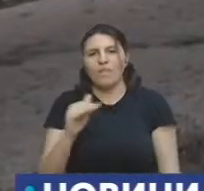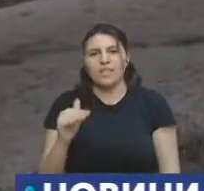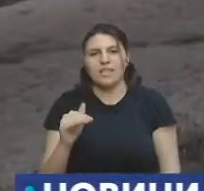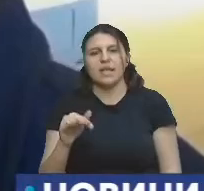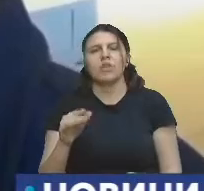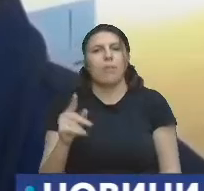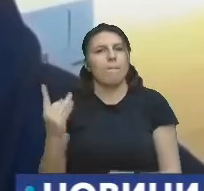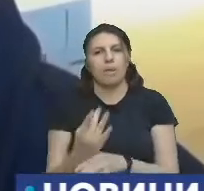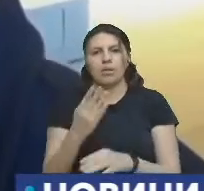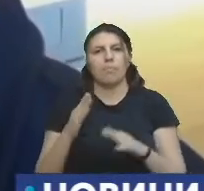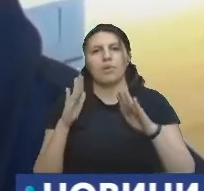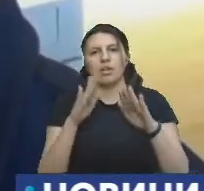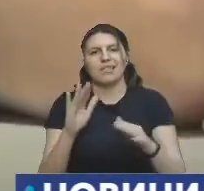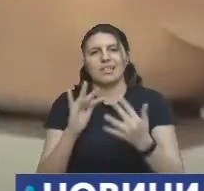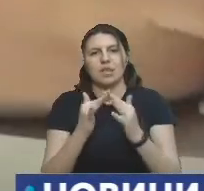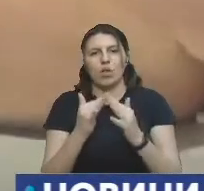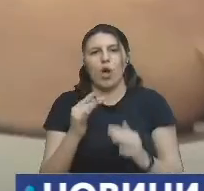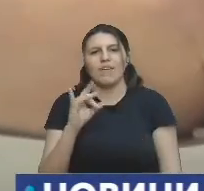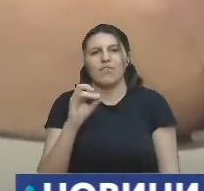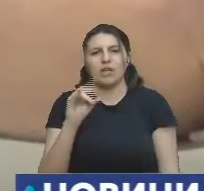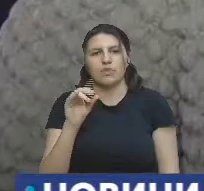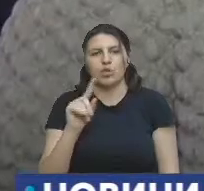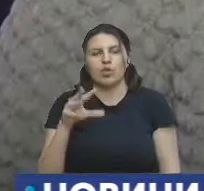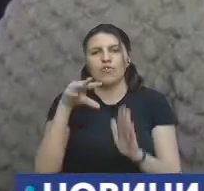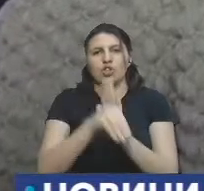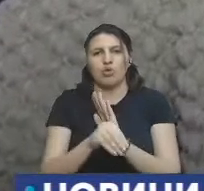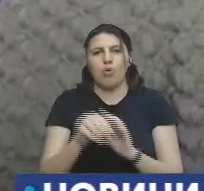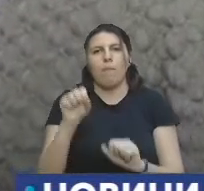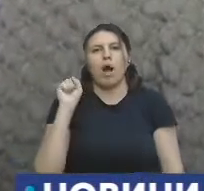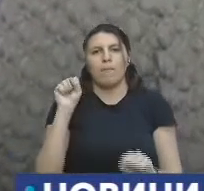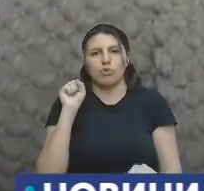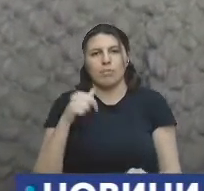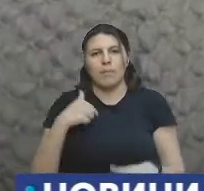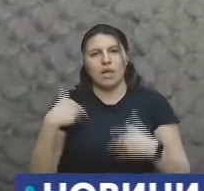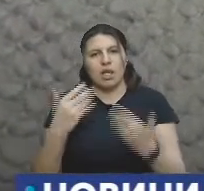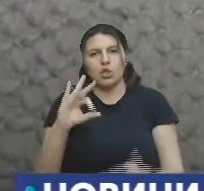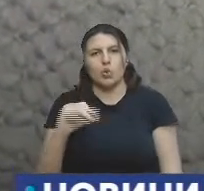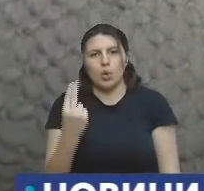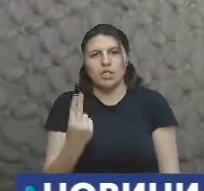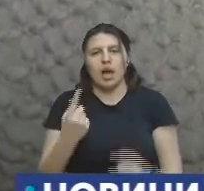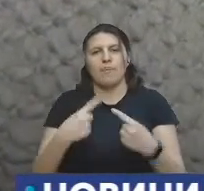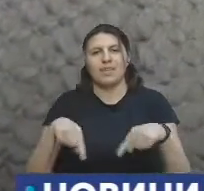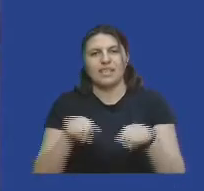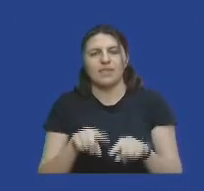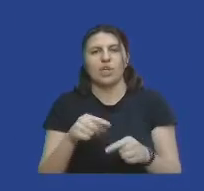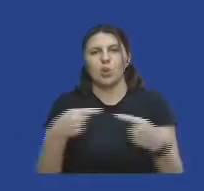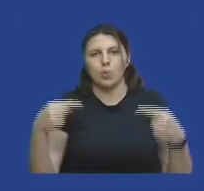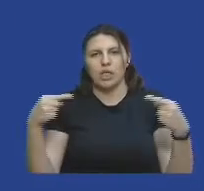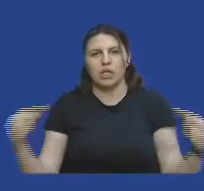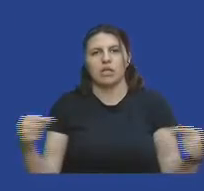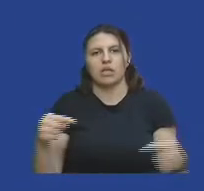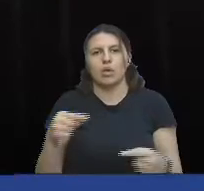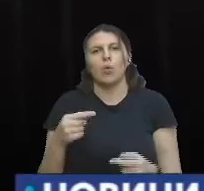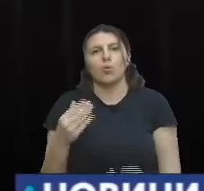приїхав до села Іванівське, яке цьогоріч увійшло до Бахмутської ОТГ. Ми предоставляємо соціальні, адміністративні і другі публічні